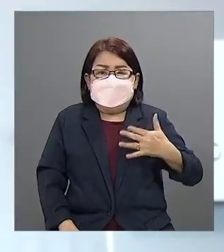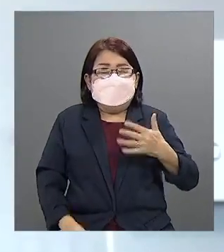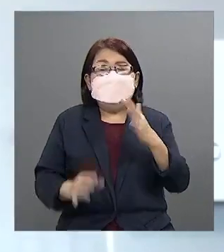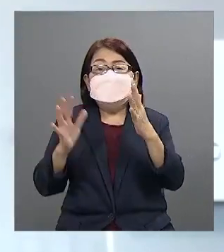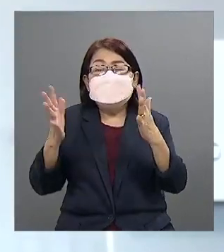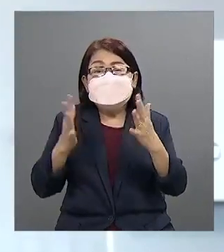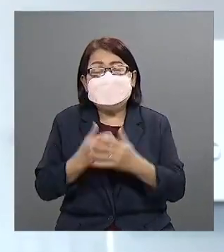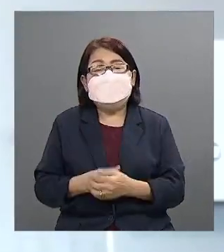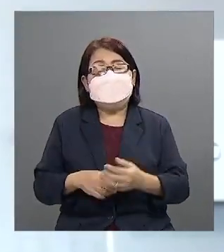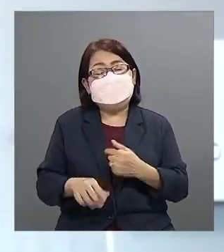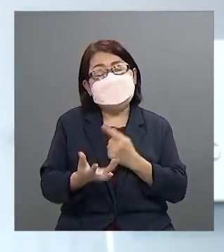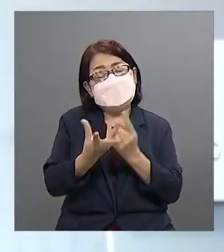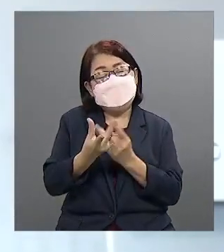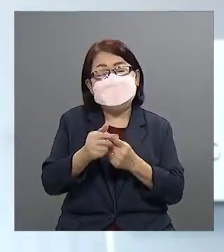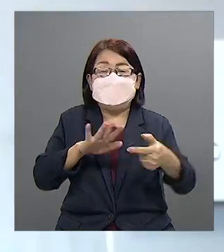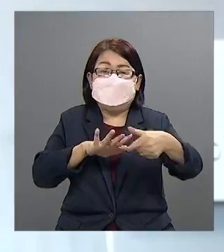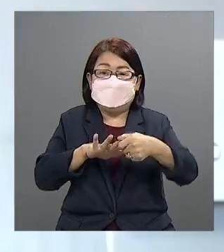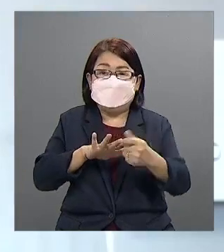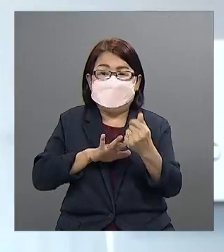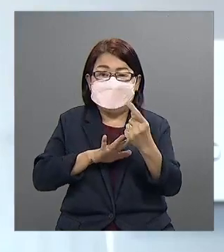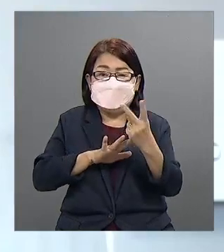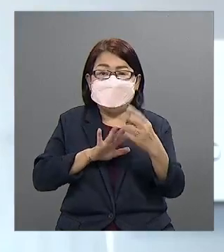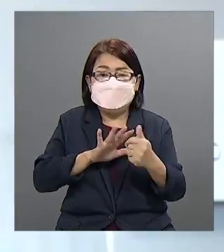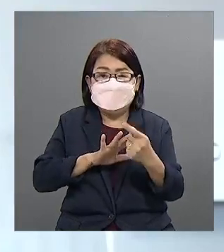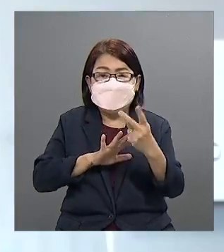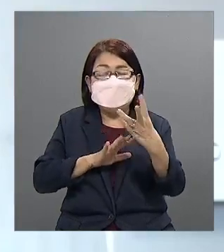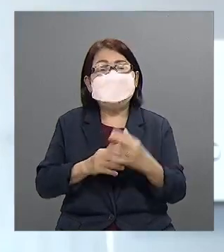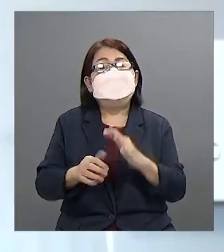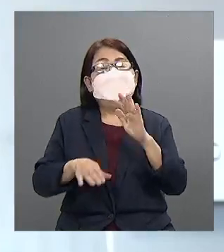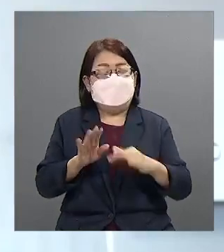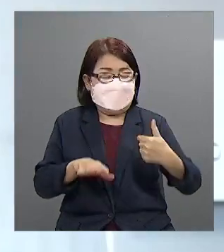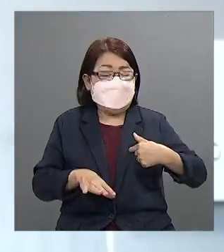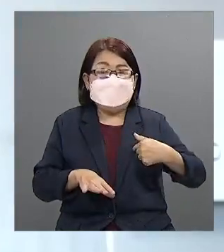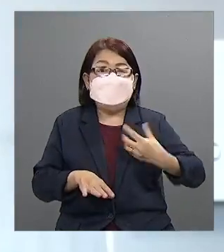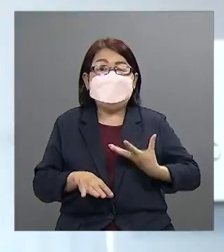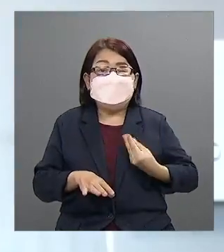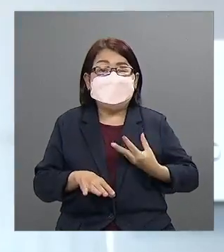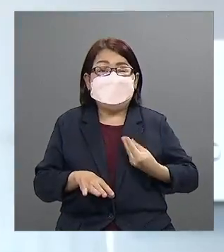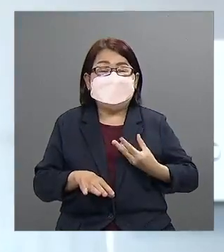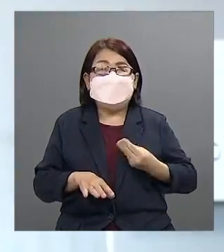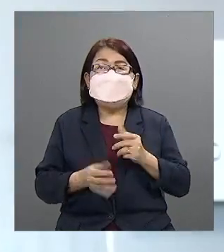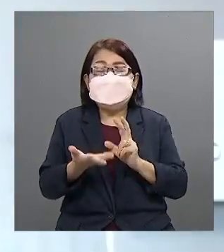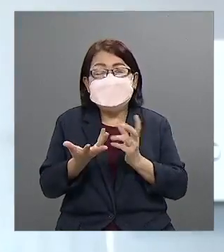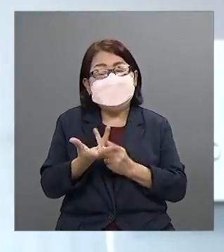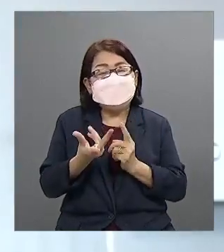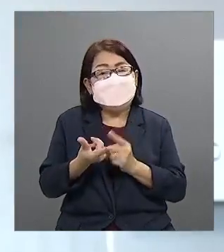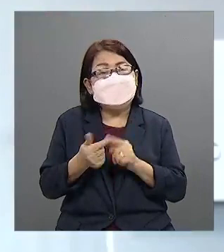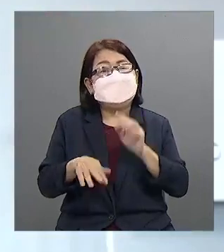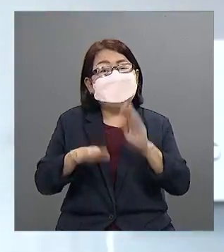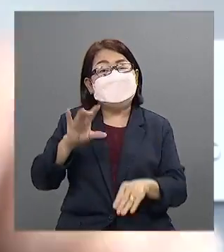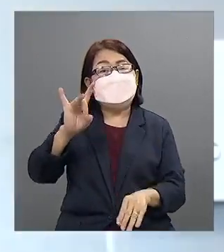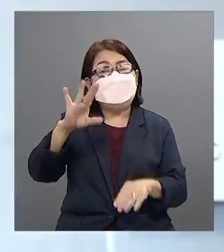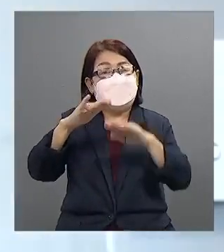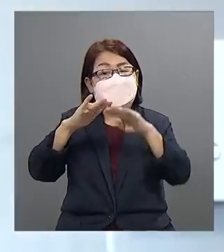ใจไม่เกิน100หรือว่าไม่ช้าไปกว่า50ครั้งในขณะนั่งพักก็เป็นข้อ2